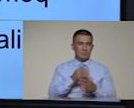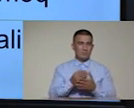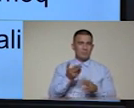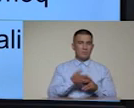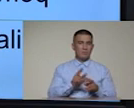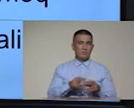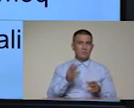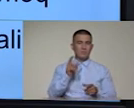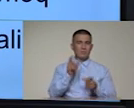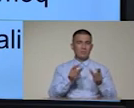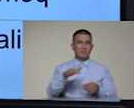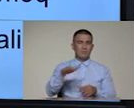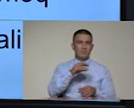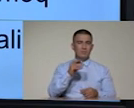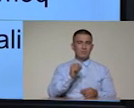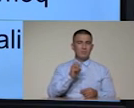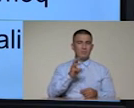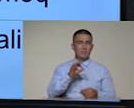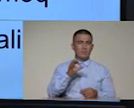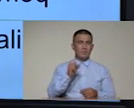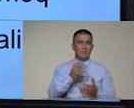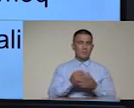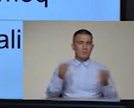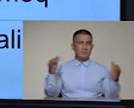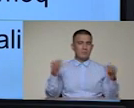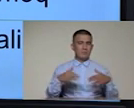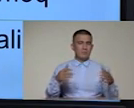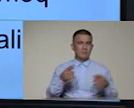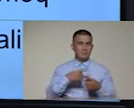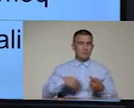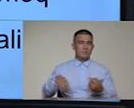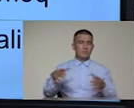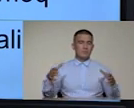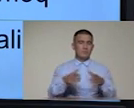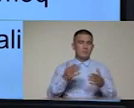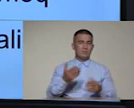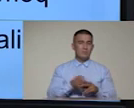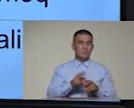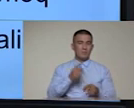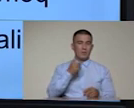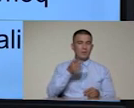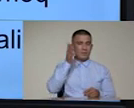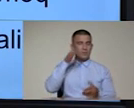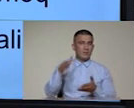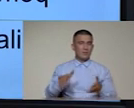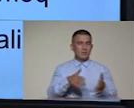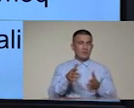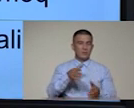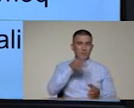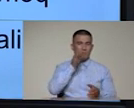odamlar, jamoa degan ma'nolarni ifodalaydi. Bir ariqdan suv ichmoq iborasi